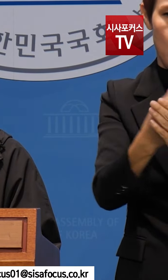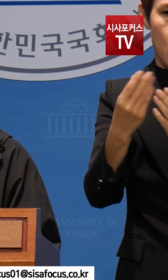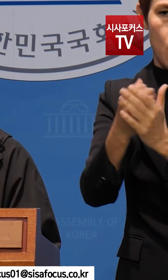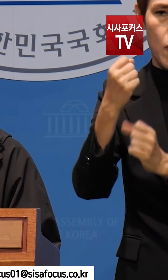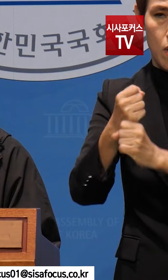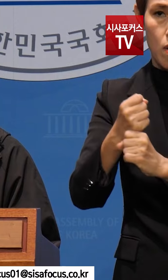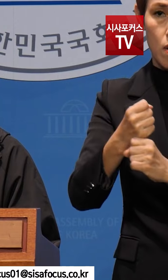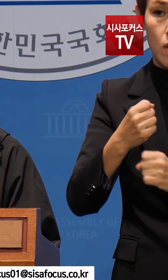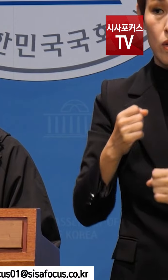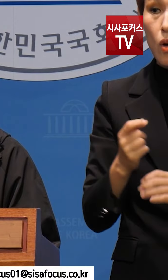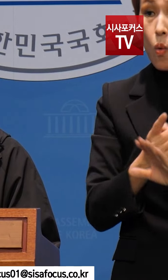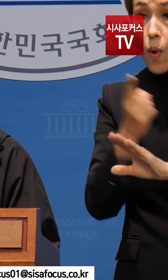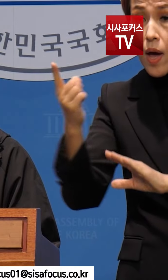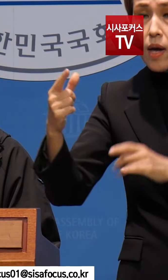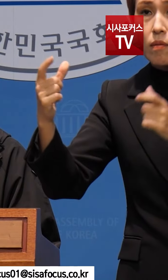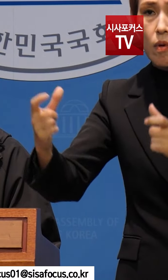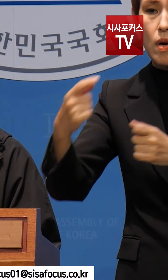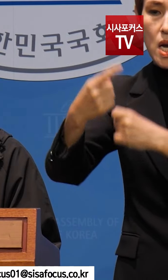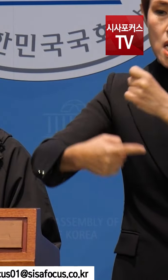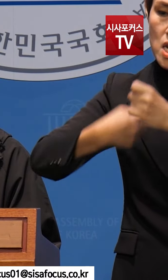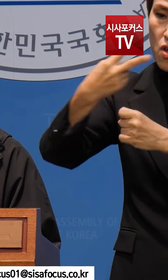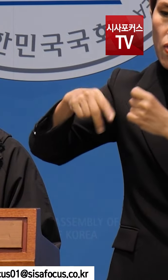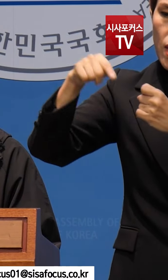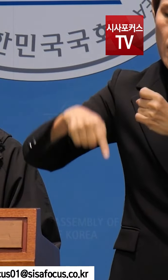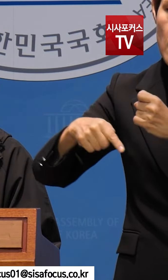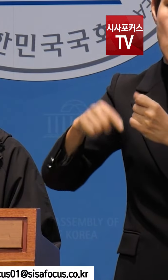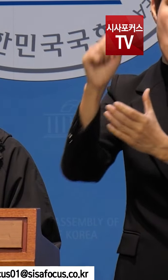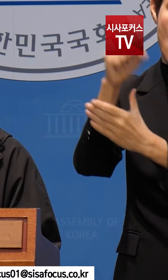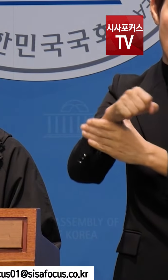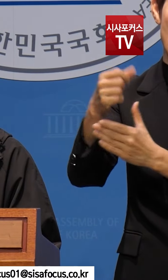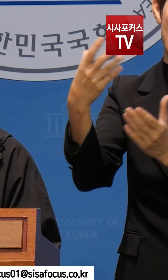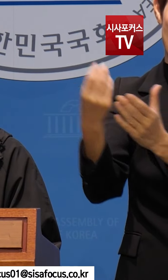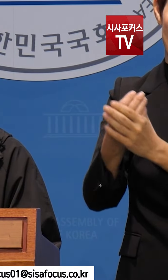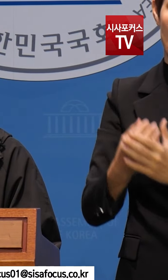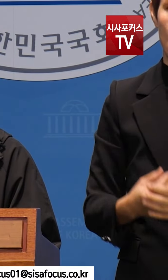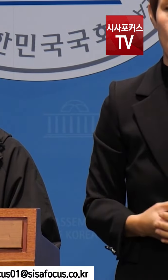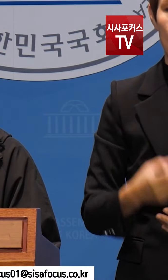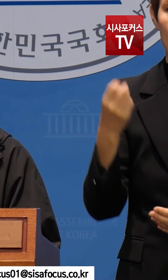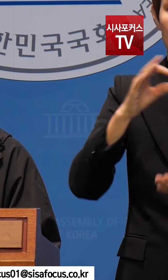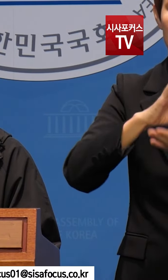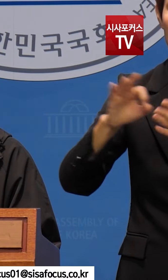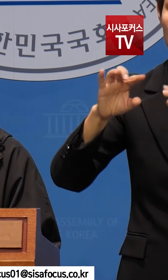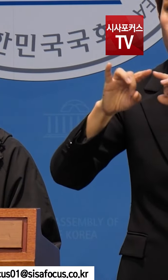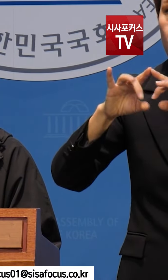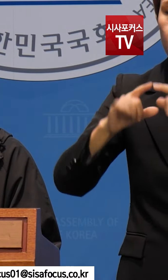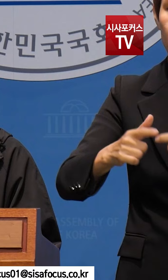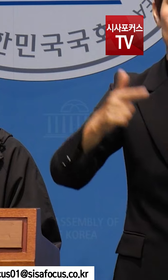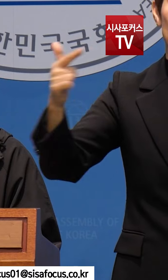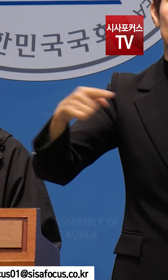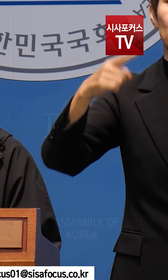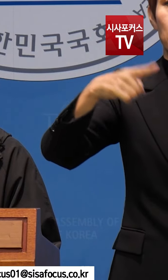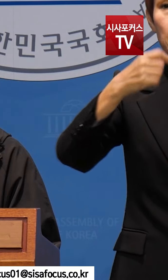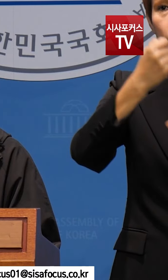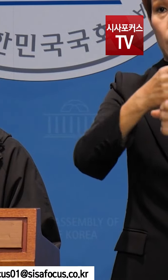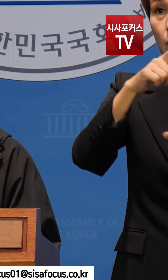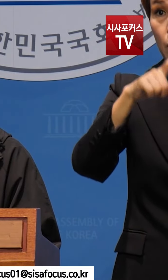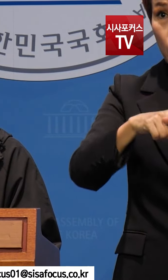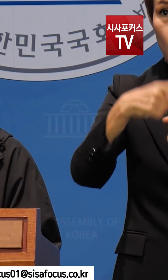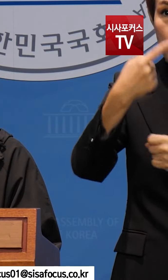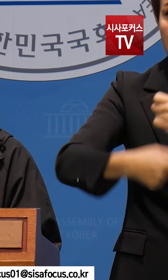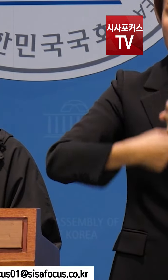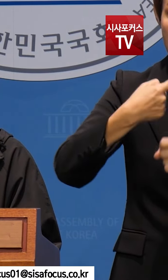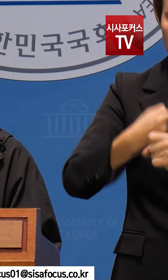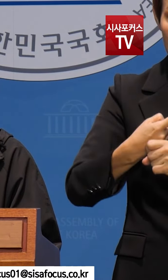인허가 완료 재 재생 에너지 최 최종 소비 비중을 두 배로 향상시키기 위해 연간